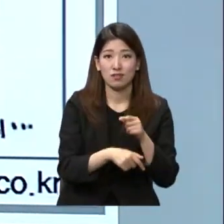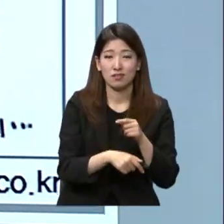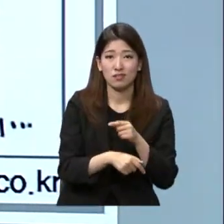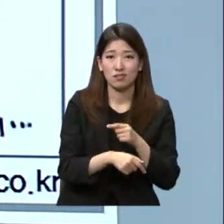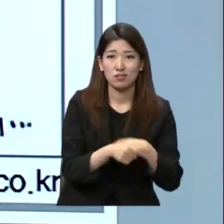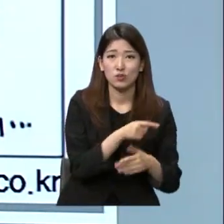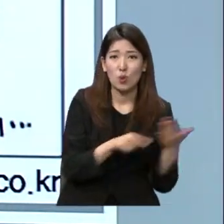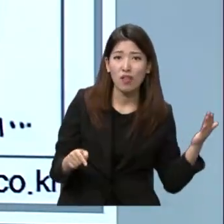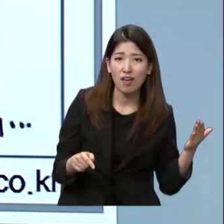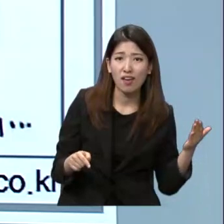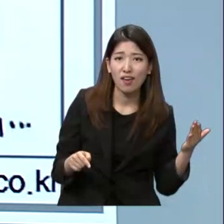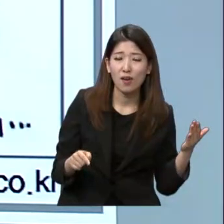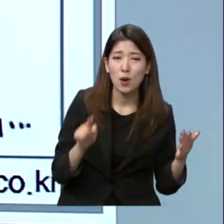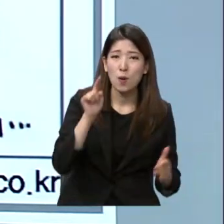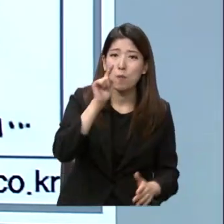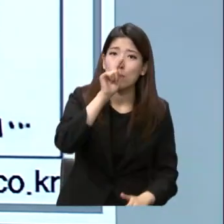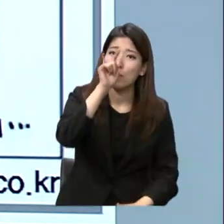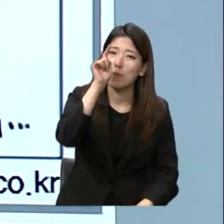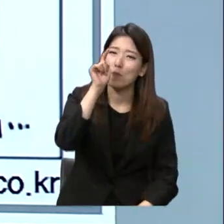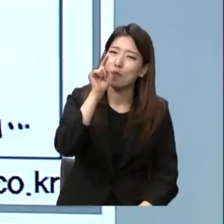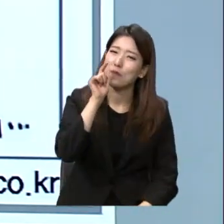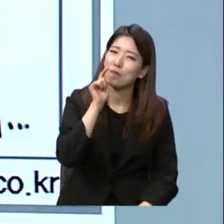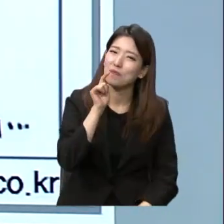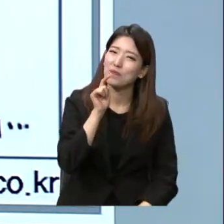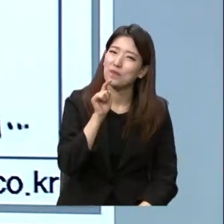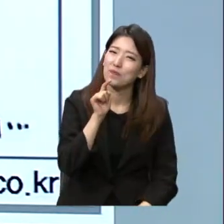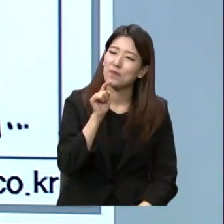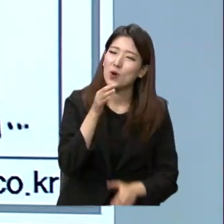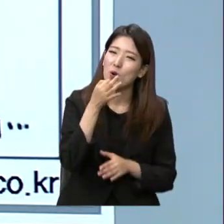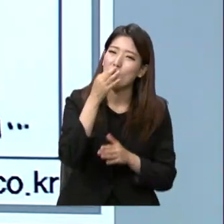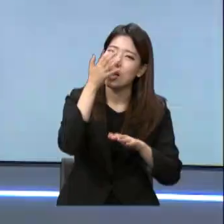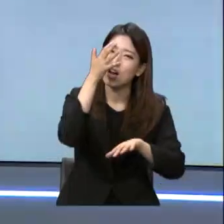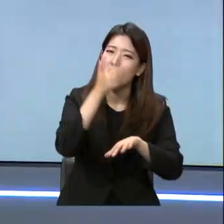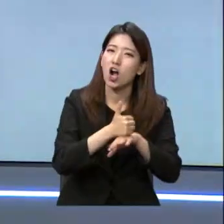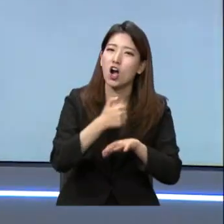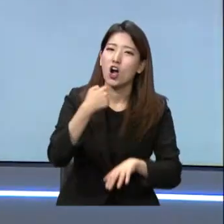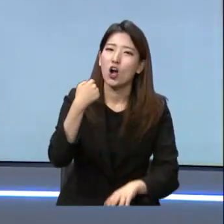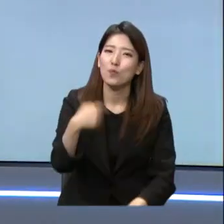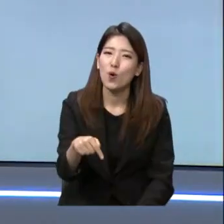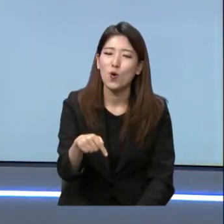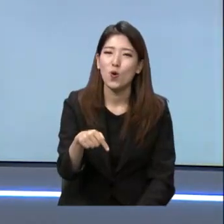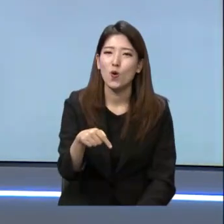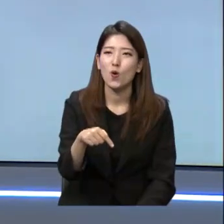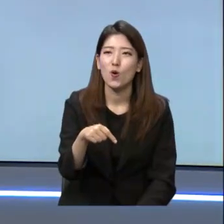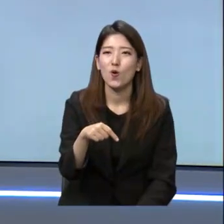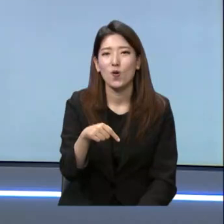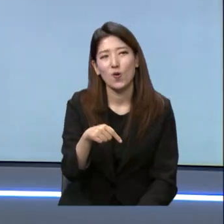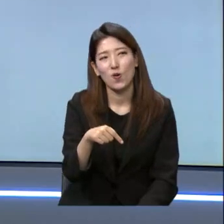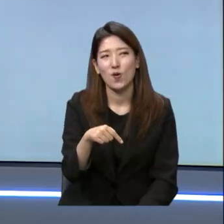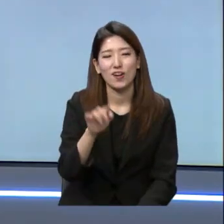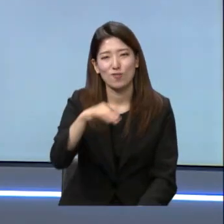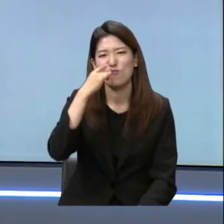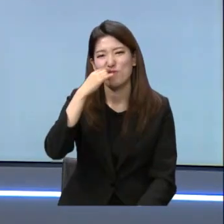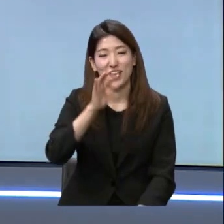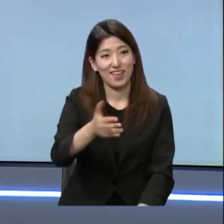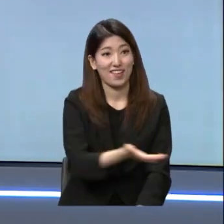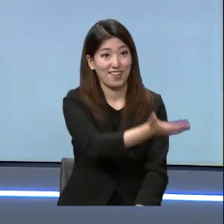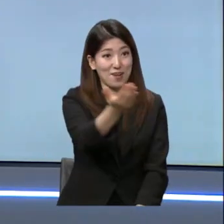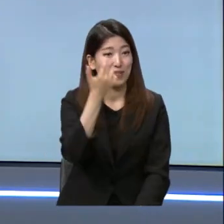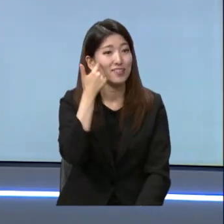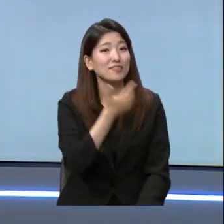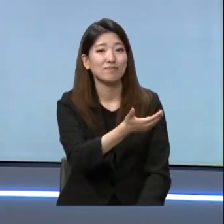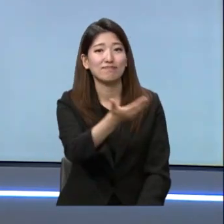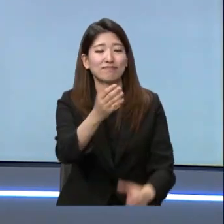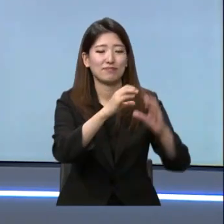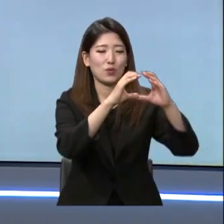끝입니다 여기에 답은 없어요 플러스다 마이너스 답은 없습니다 요거는 제가 직접 여쭤보겠습니다 ox